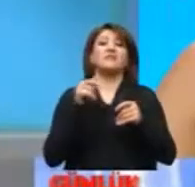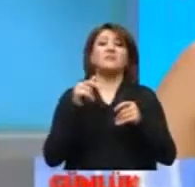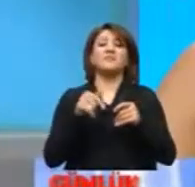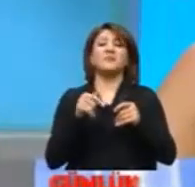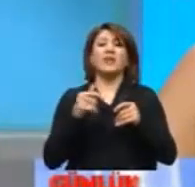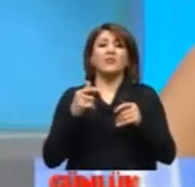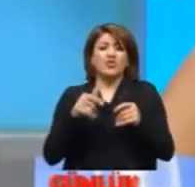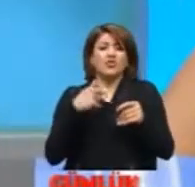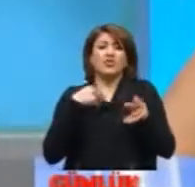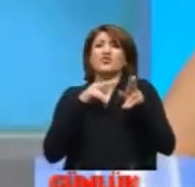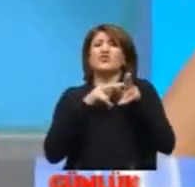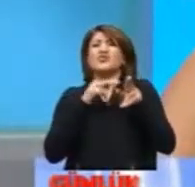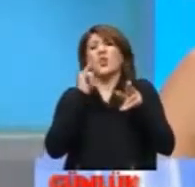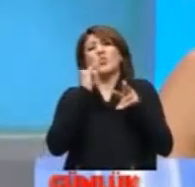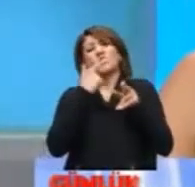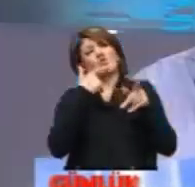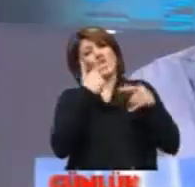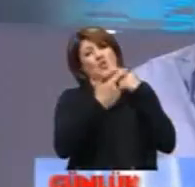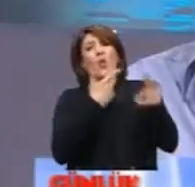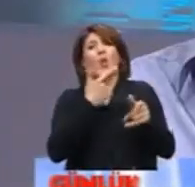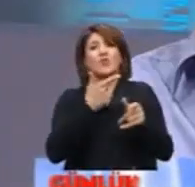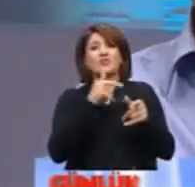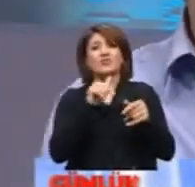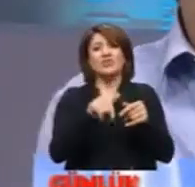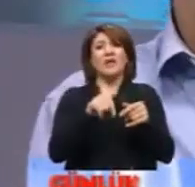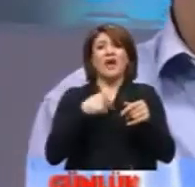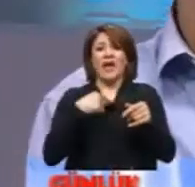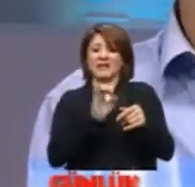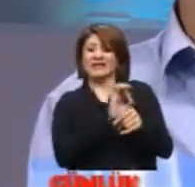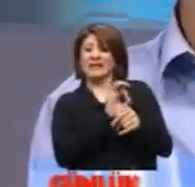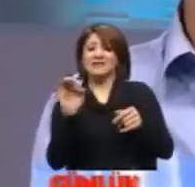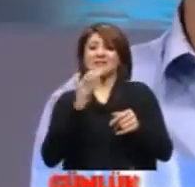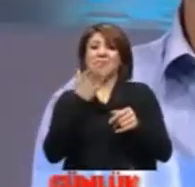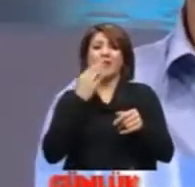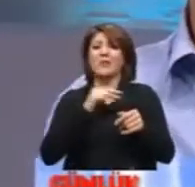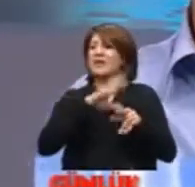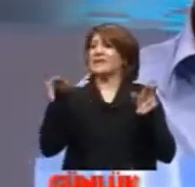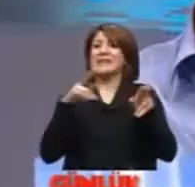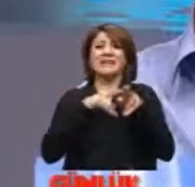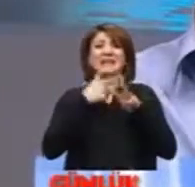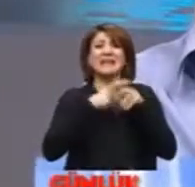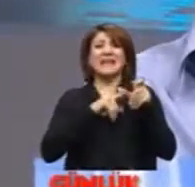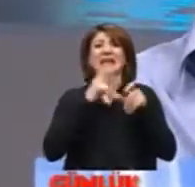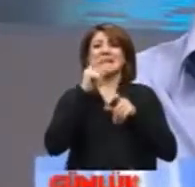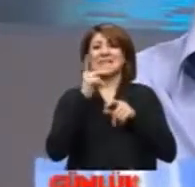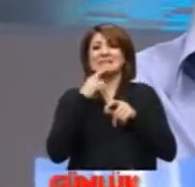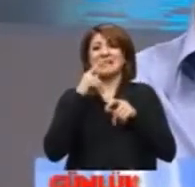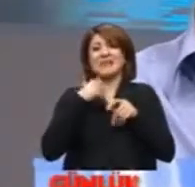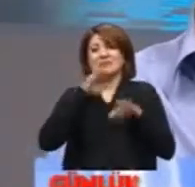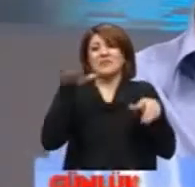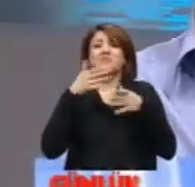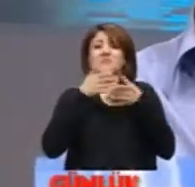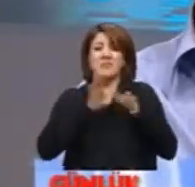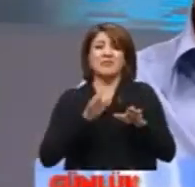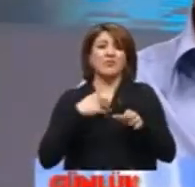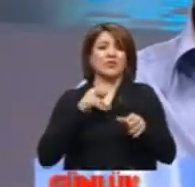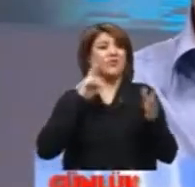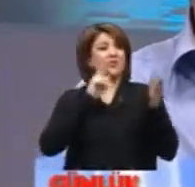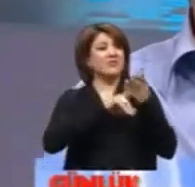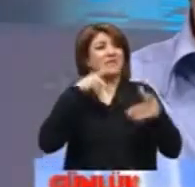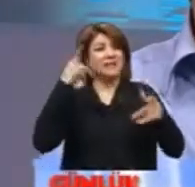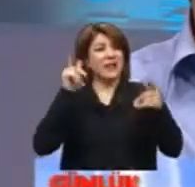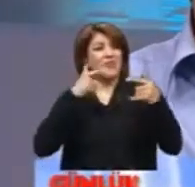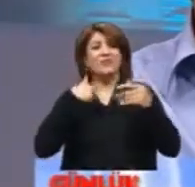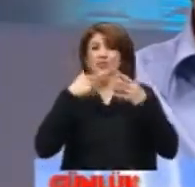miyiz? Küfür yani sonuçta. Televizyonda yayınlanabilir mi? Altyazı olmadığı sürece sorun. Keçi dili bilen yok nasıl olsa. Çok sinirli ama yani hani. Böyle...